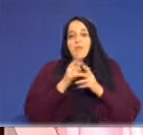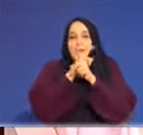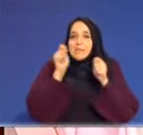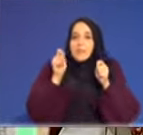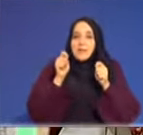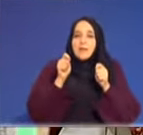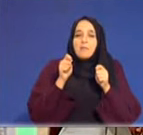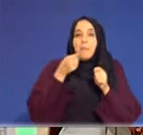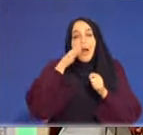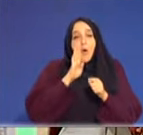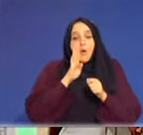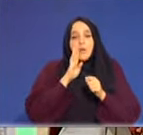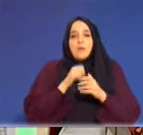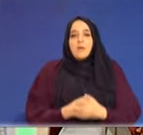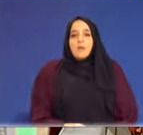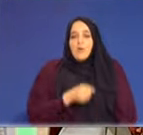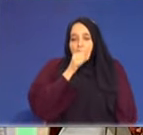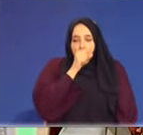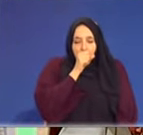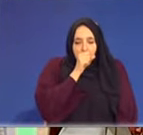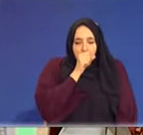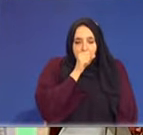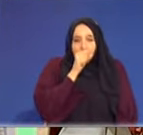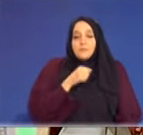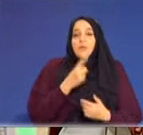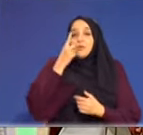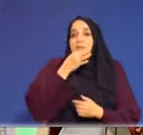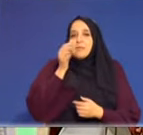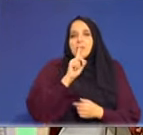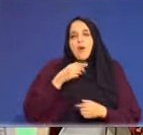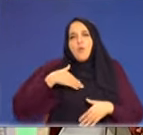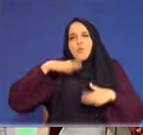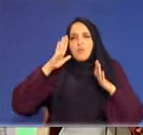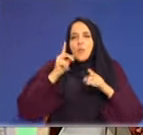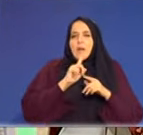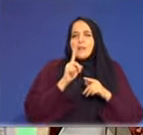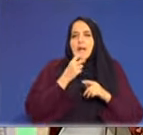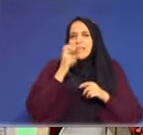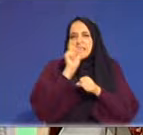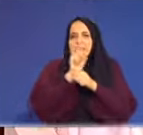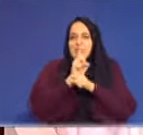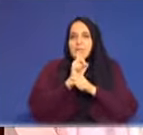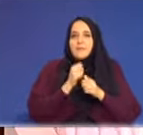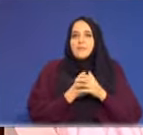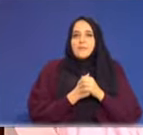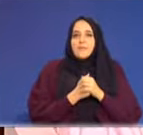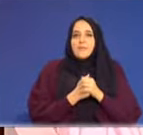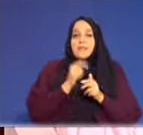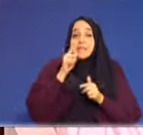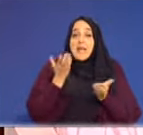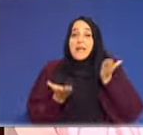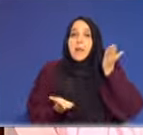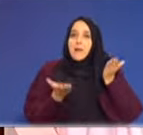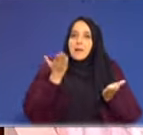يقادروا يحترموا الوالدين، وربي قال ولا تقل لهما أف ولا تنهرهما، هذا هو